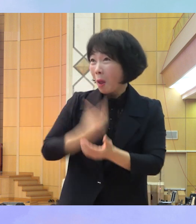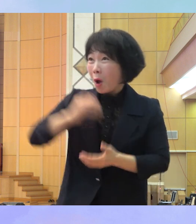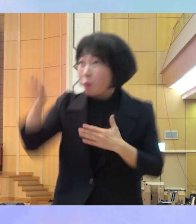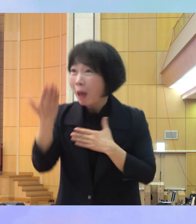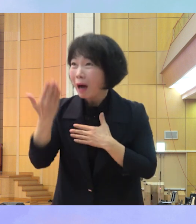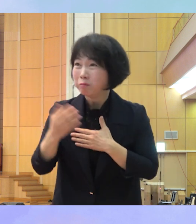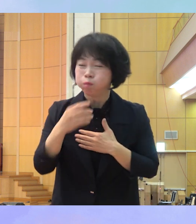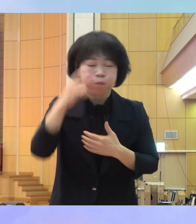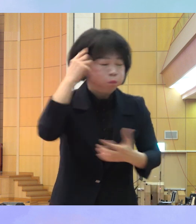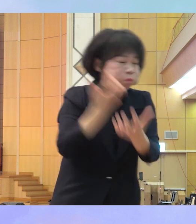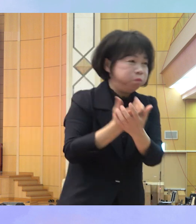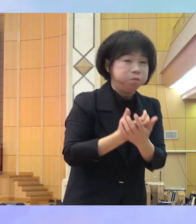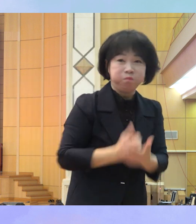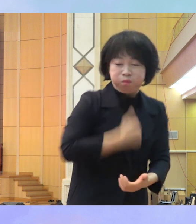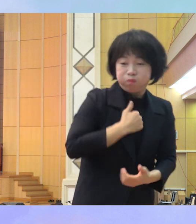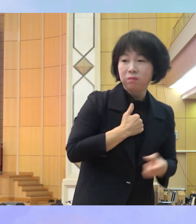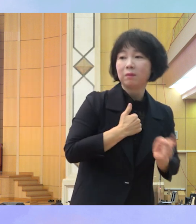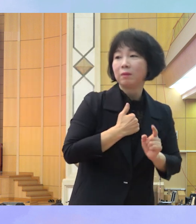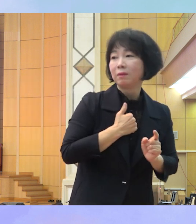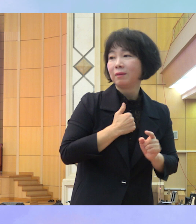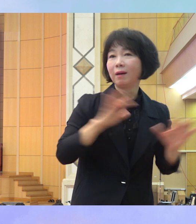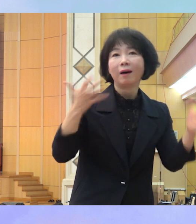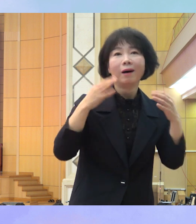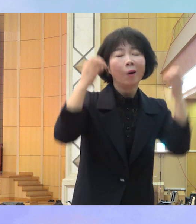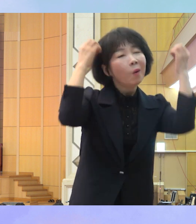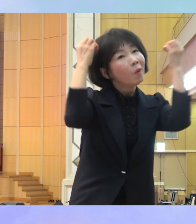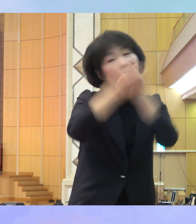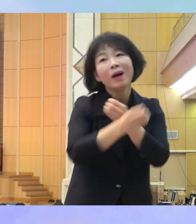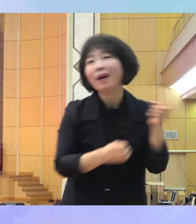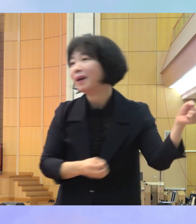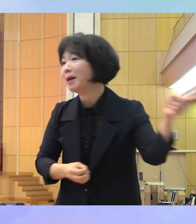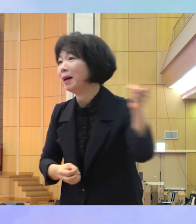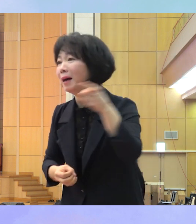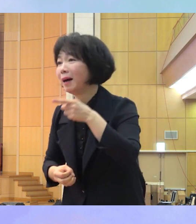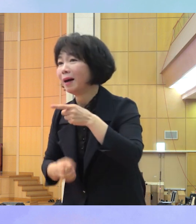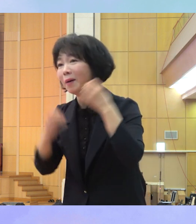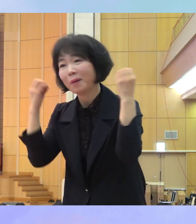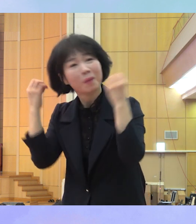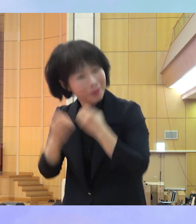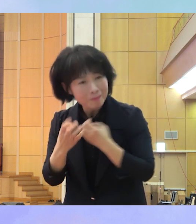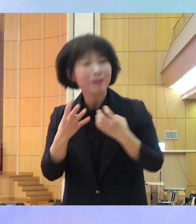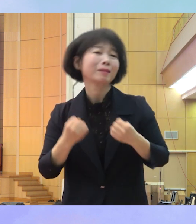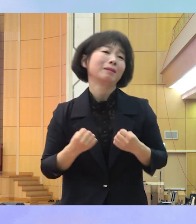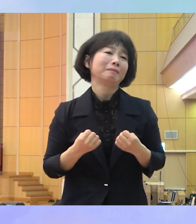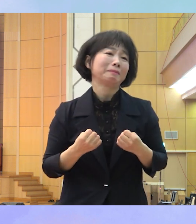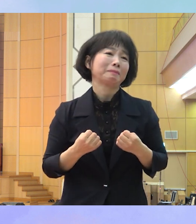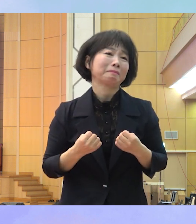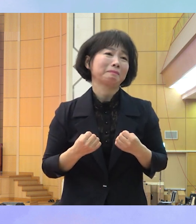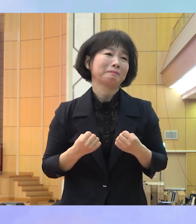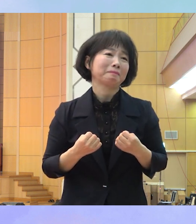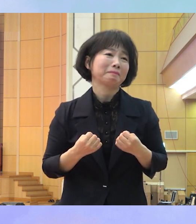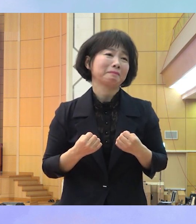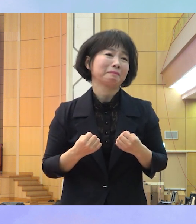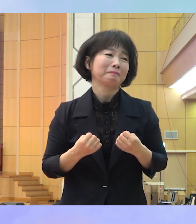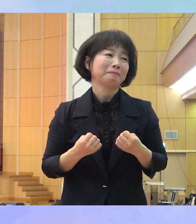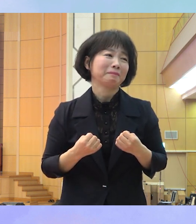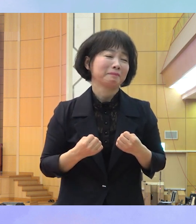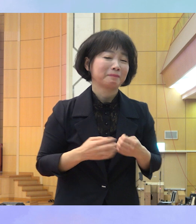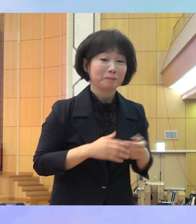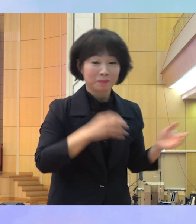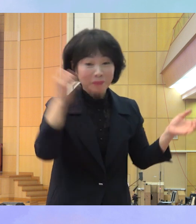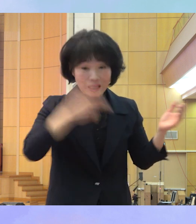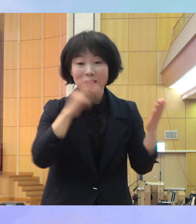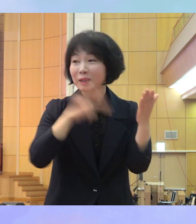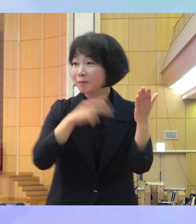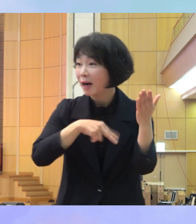예수님 피를 마셔? 지금 그러고 있잖아요. 응? 마태복음 26장 26절 본문에 읽었던 거 다시